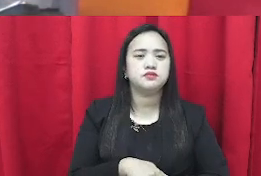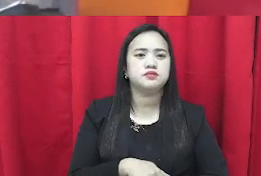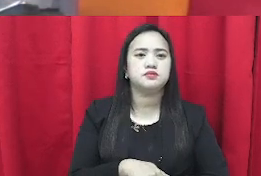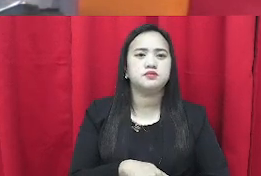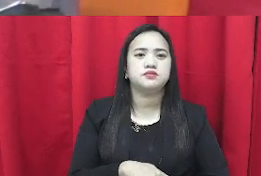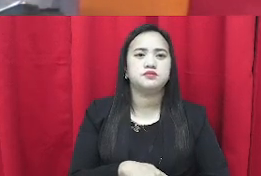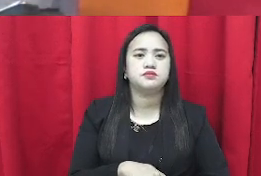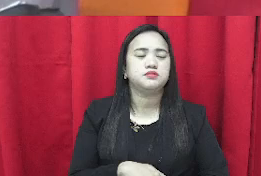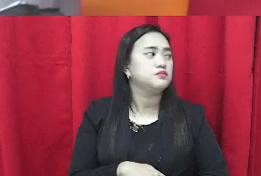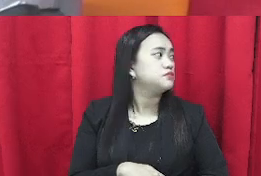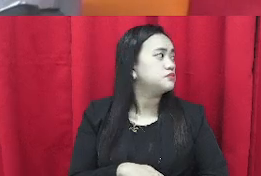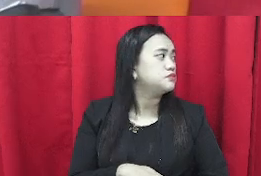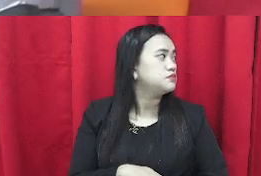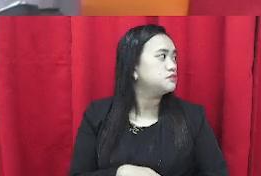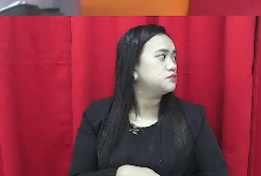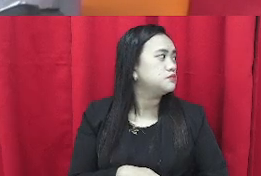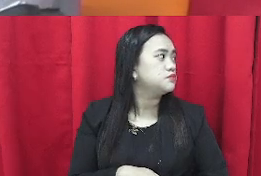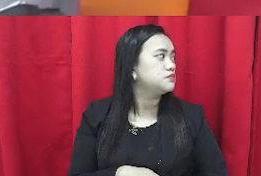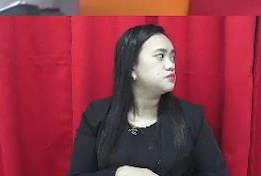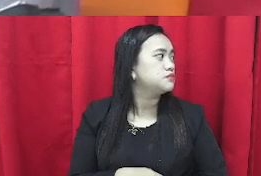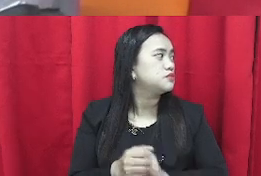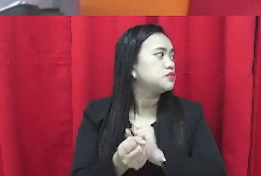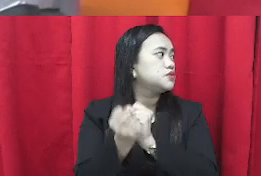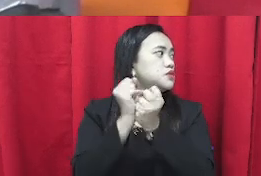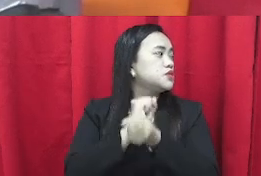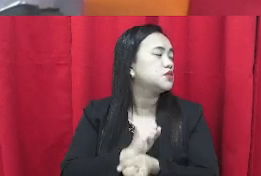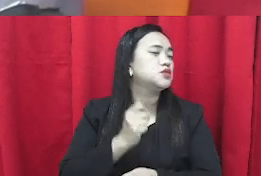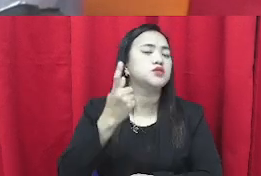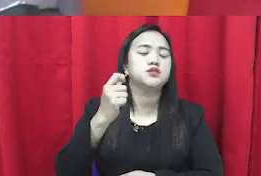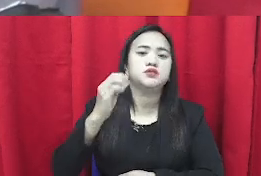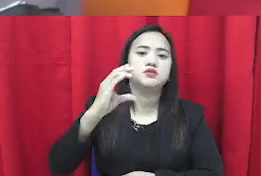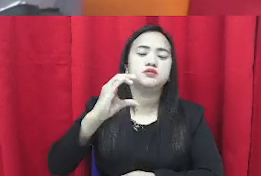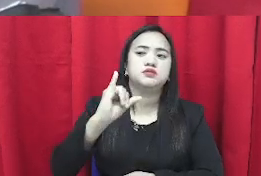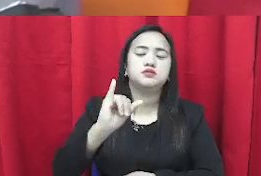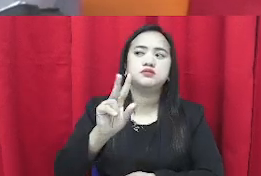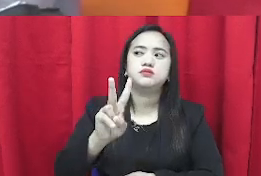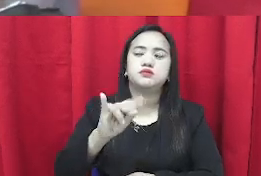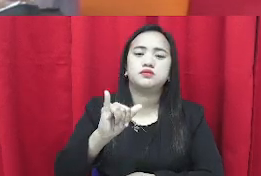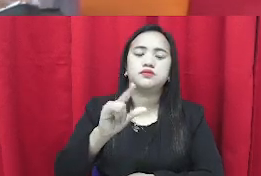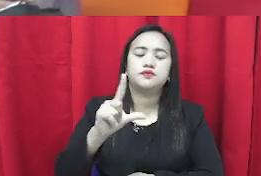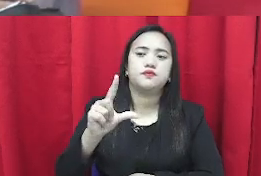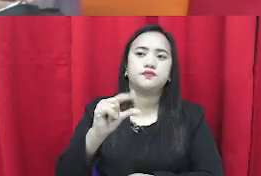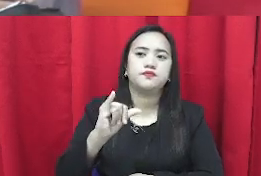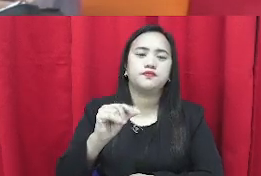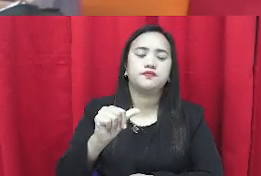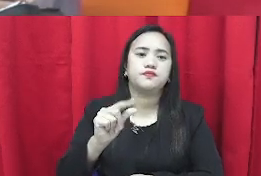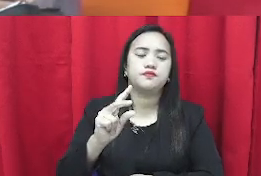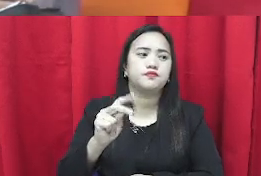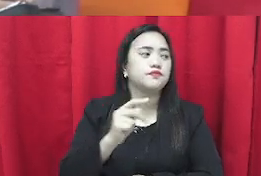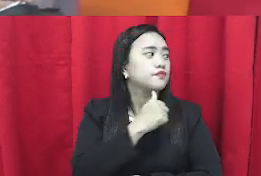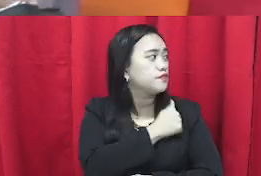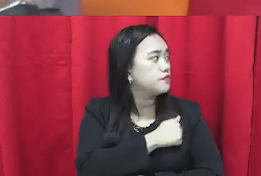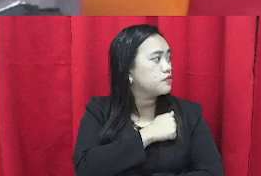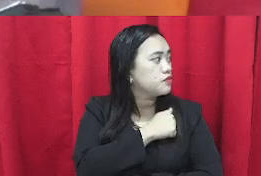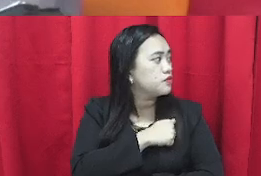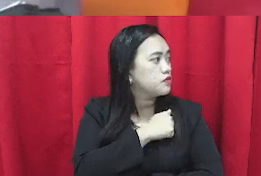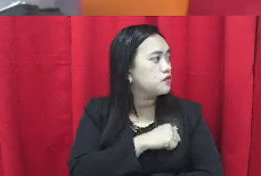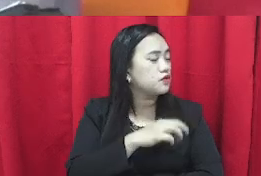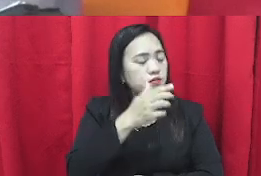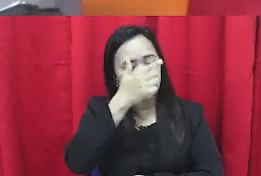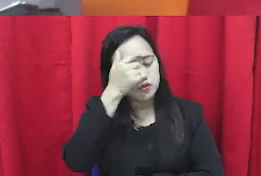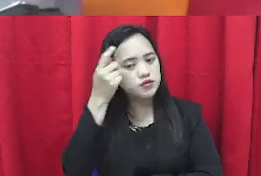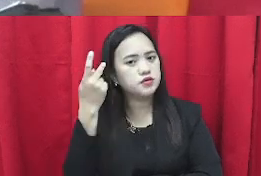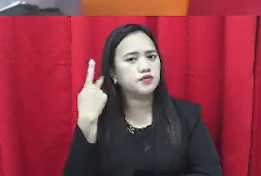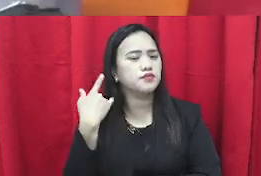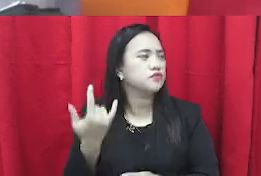pagiging civilian attitude ng military attitude ano maraming marami